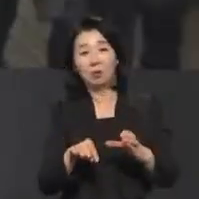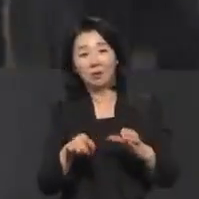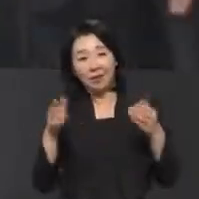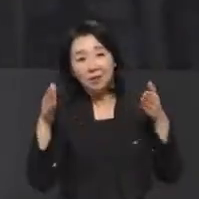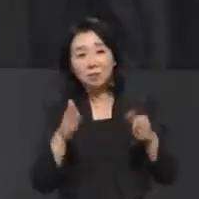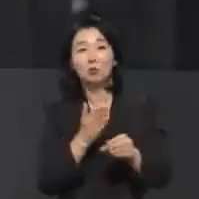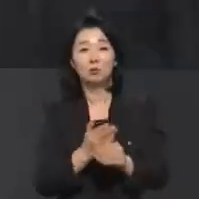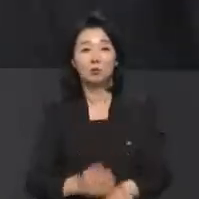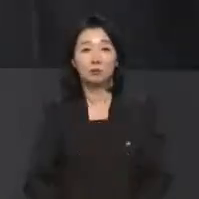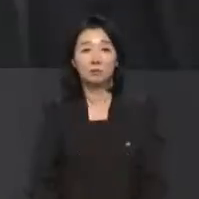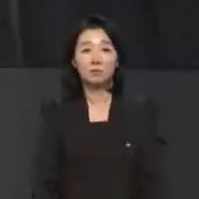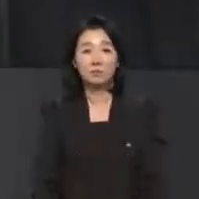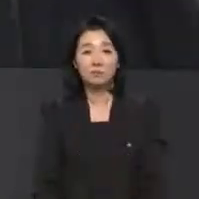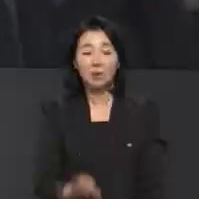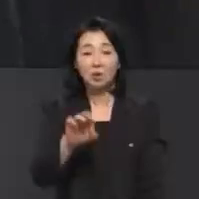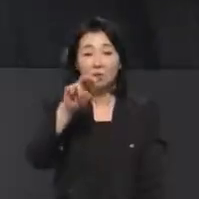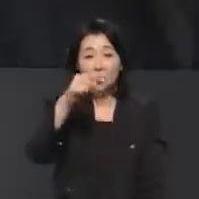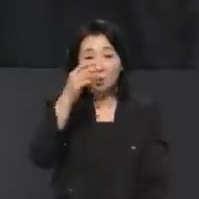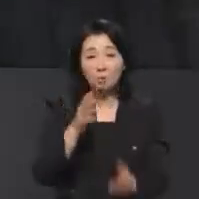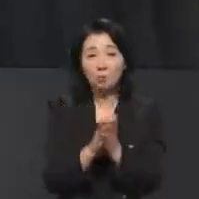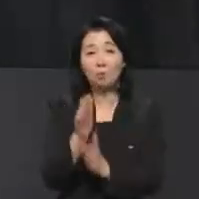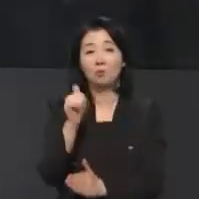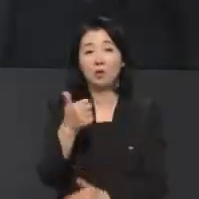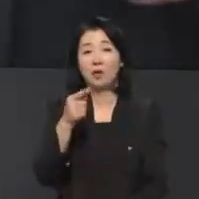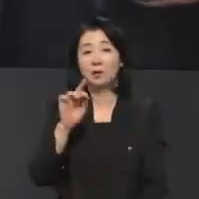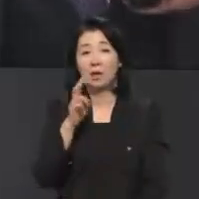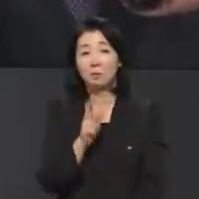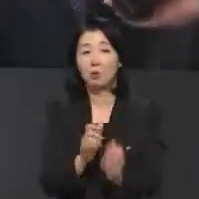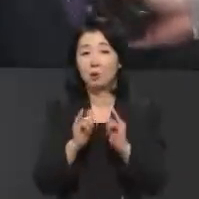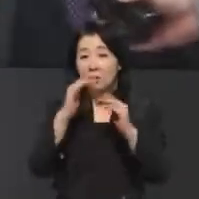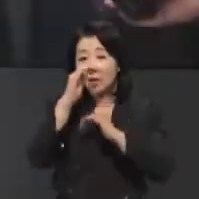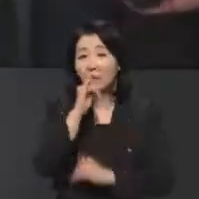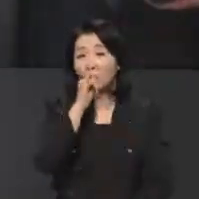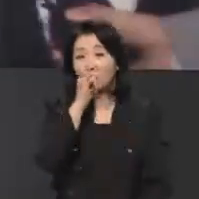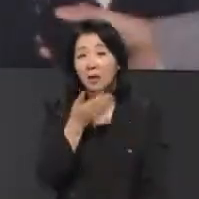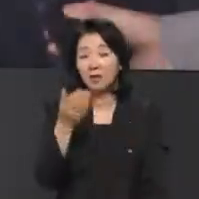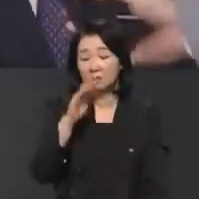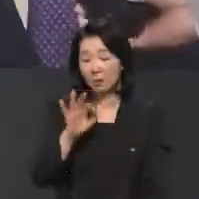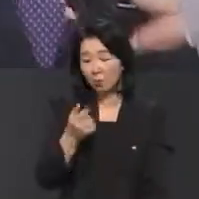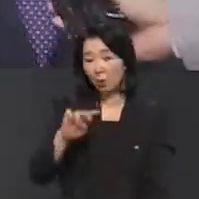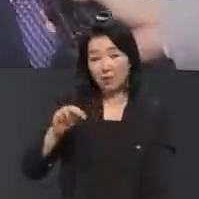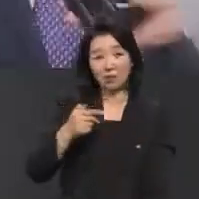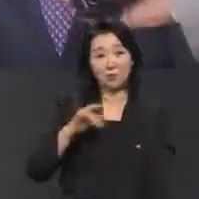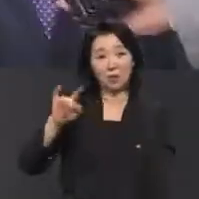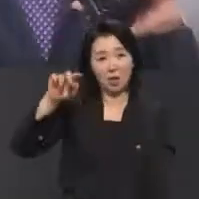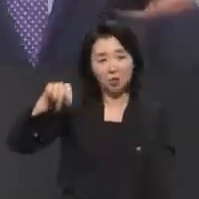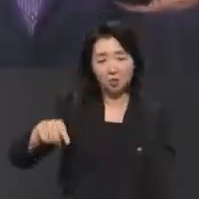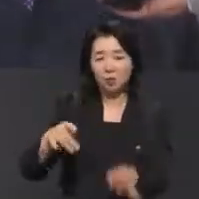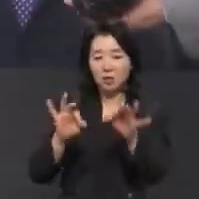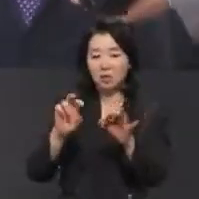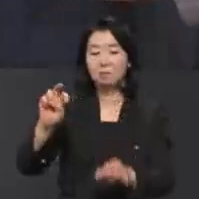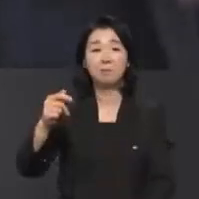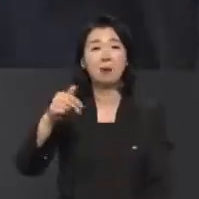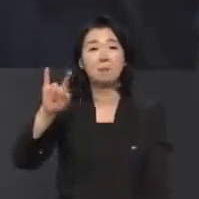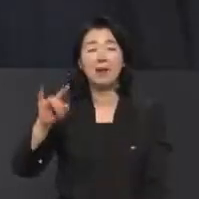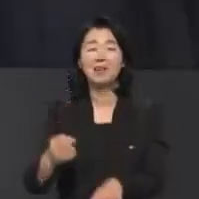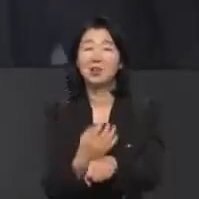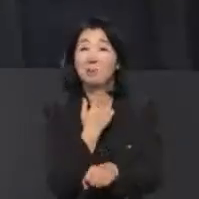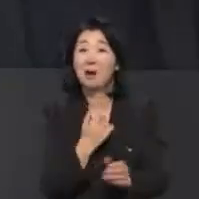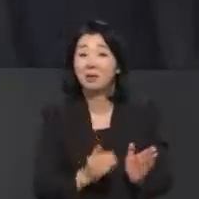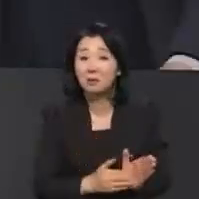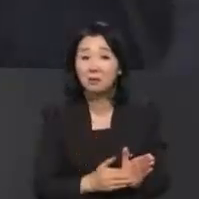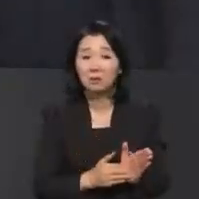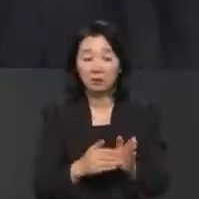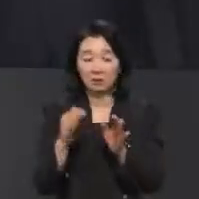받고 있었죠. 유 전 본부장과 남욱 변호사가 진술한 내용이지만 모두 화천대유 대주주 김만배 씨의 전언이었습니다. 하지만